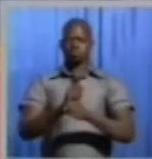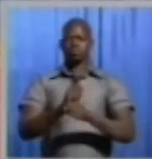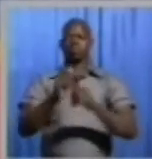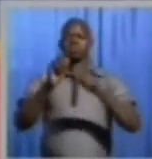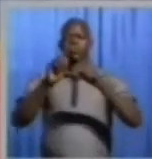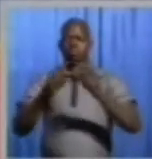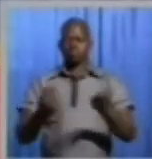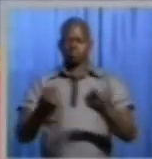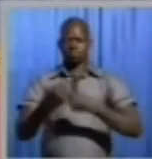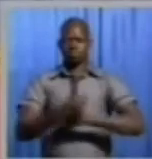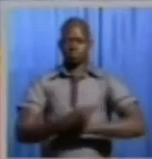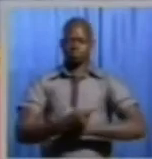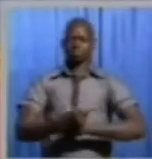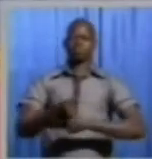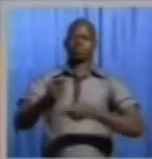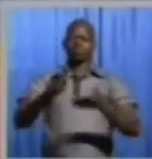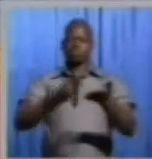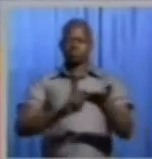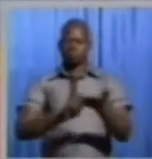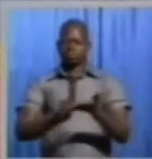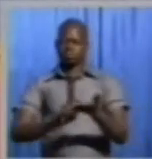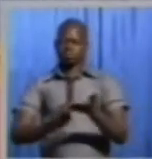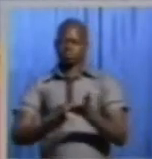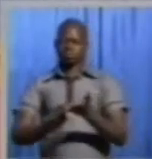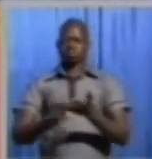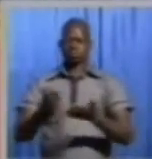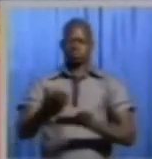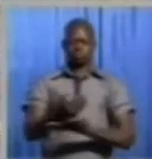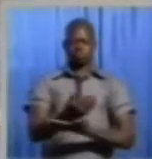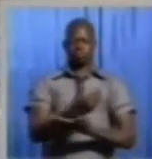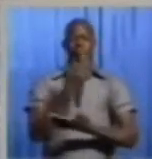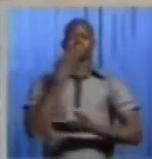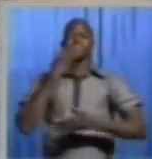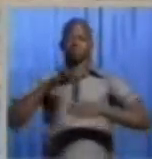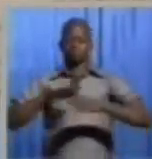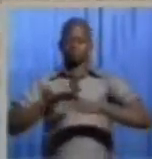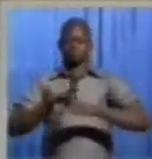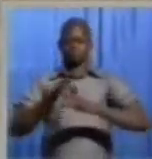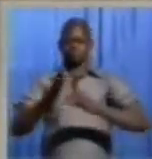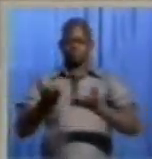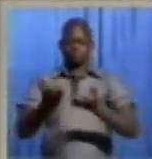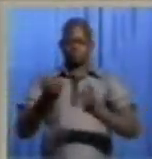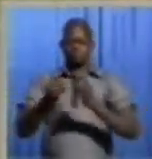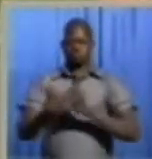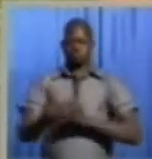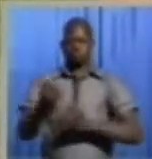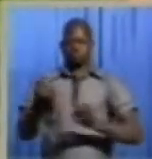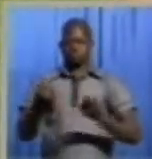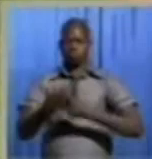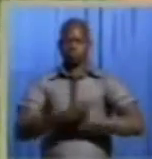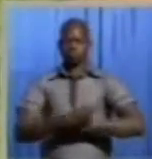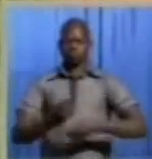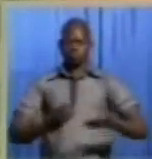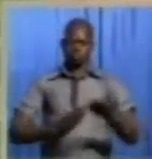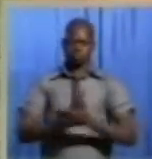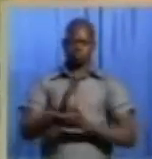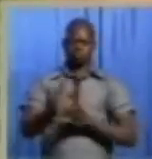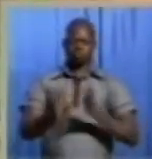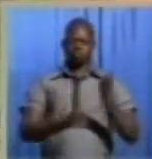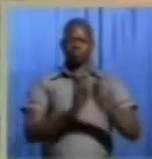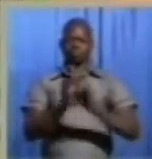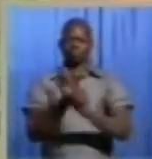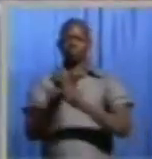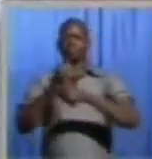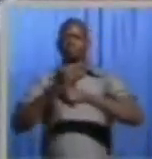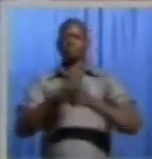une activité de salubrité et une activité de collecte de sang. Nous voulons terminer nos 72 heures par deux matchs de gala. Une initiative